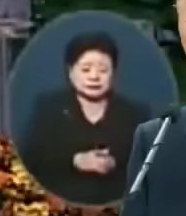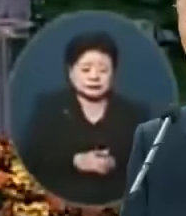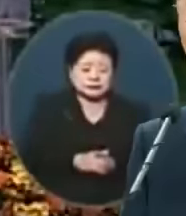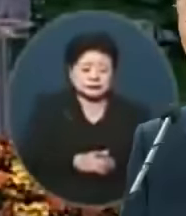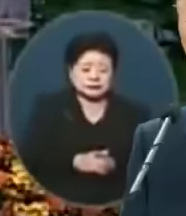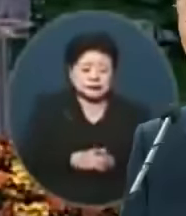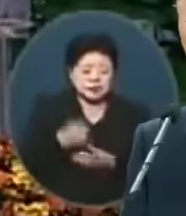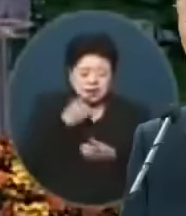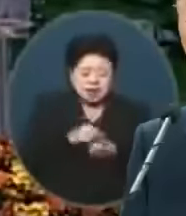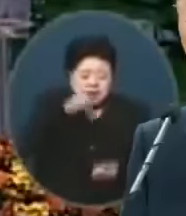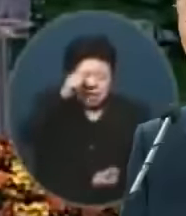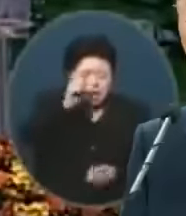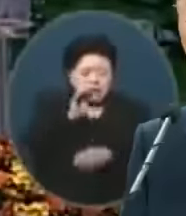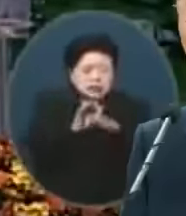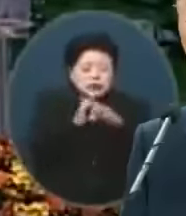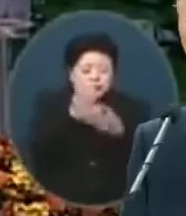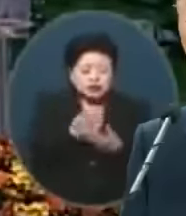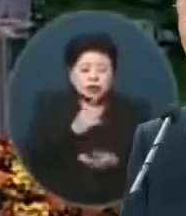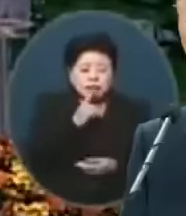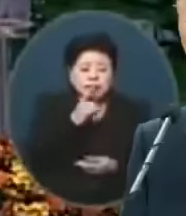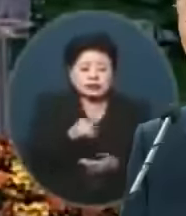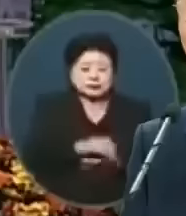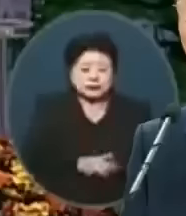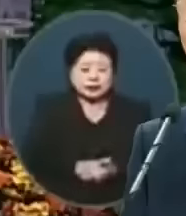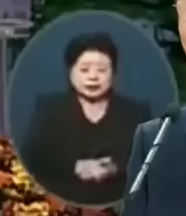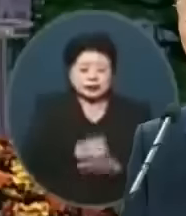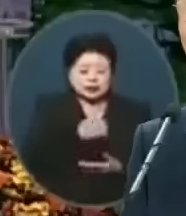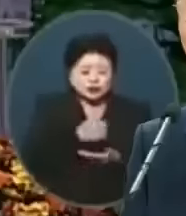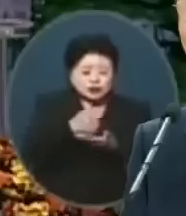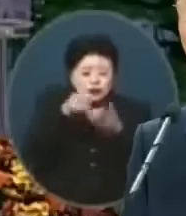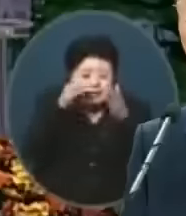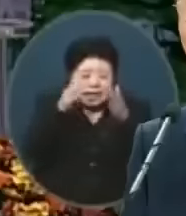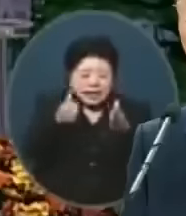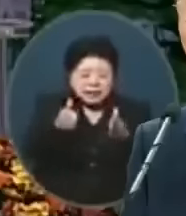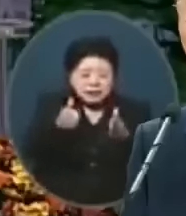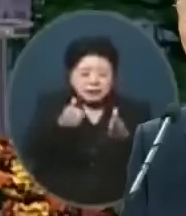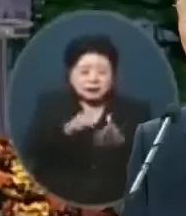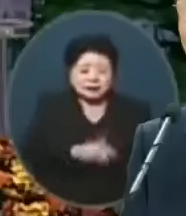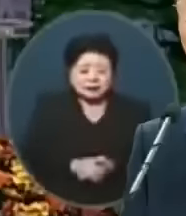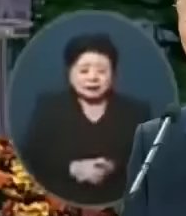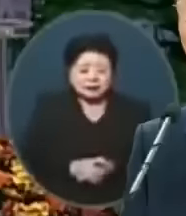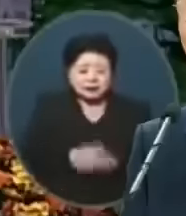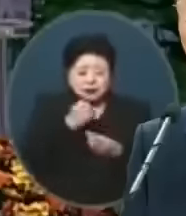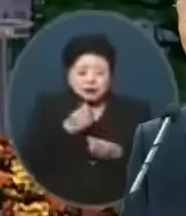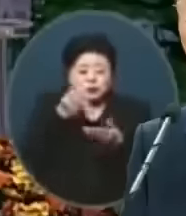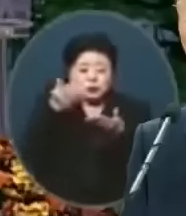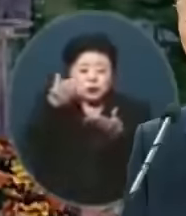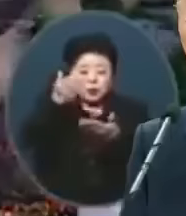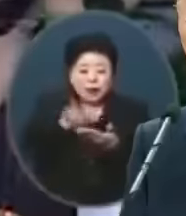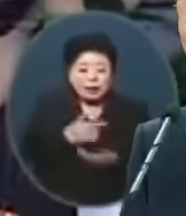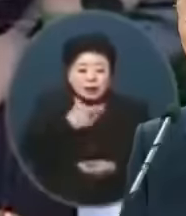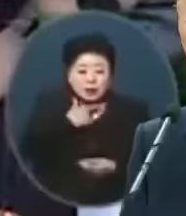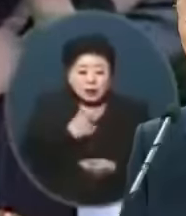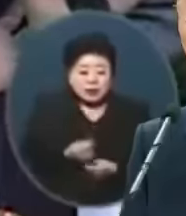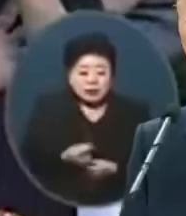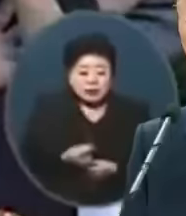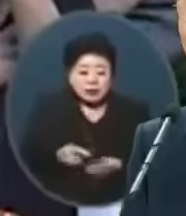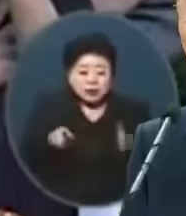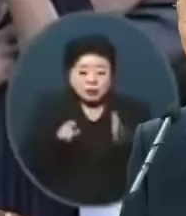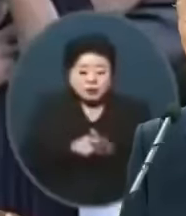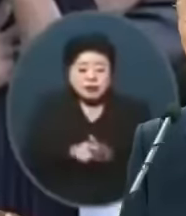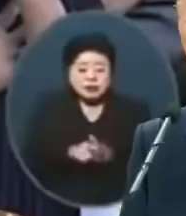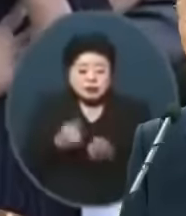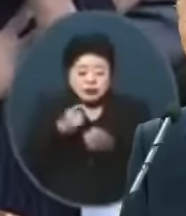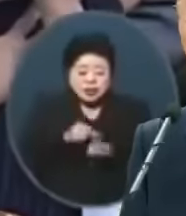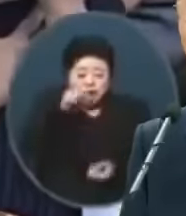내 입을 넓게 열라 내가 채우리라고 하시사오니 주님을 향하여 축복을 받기 위하여 믿음으로 입을